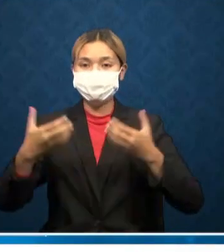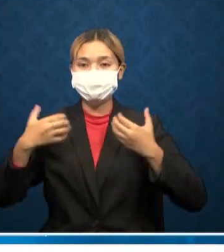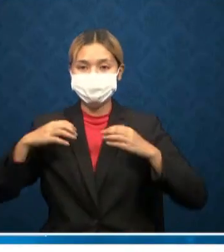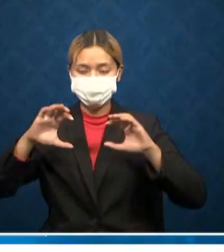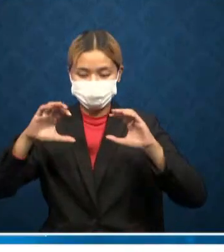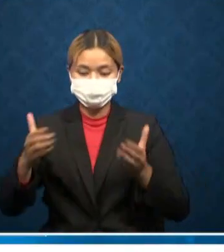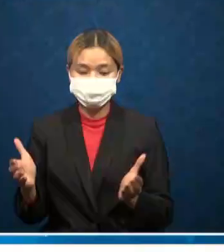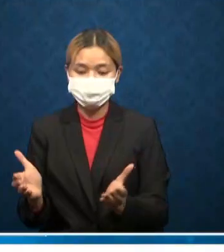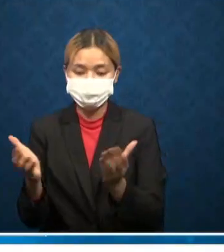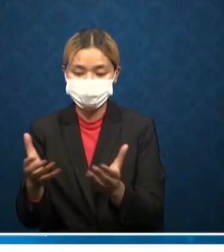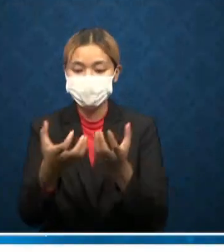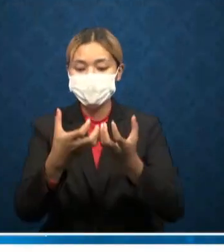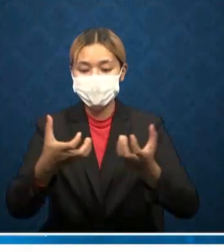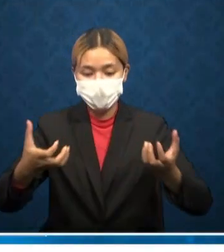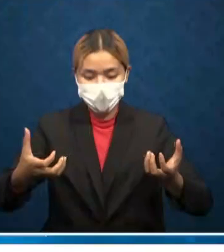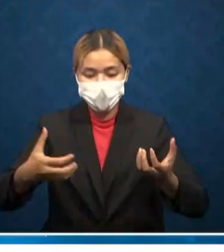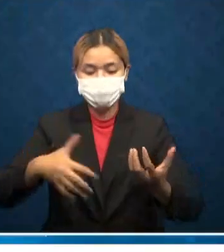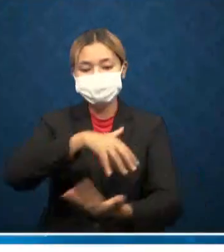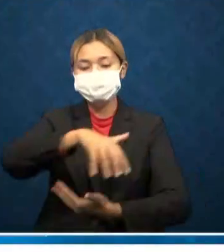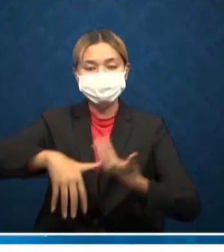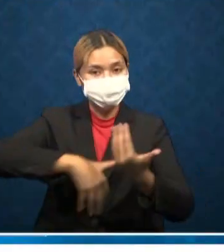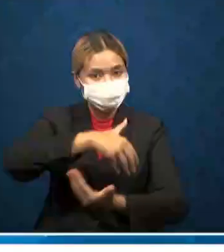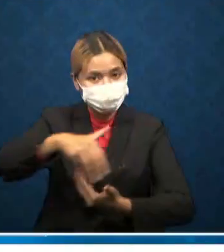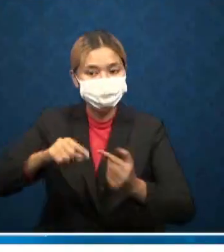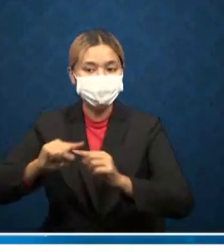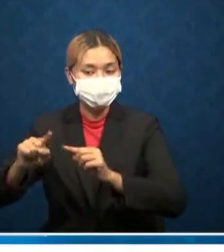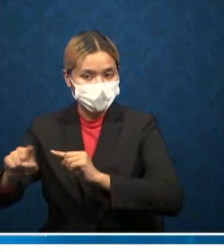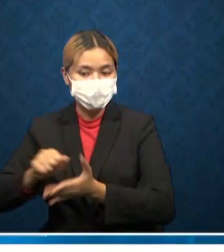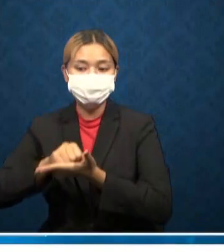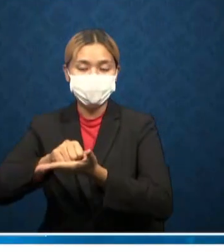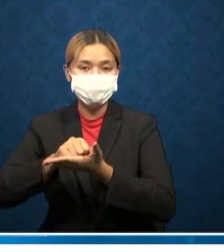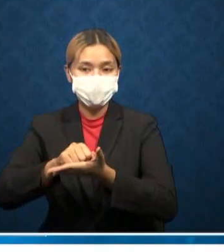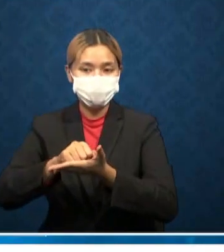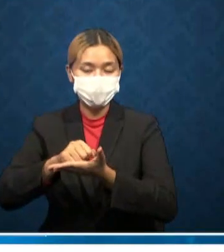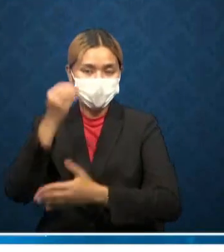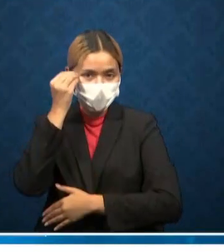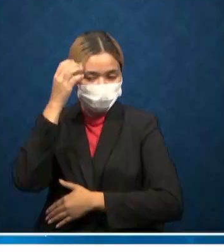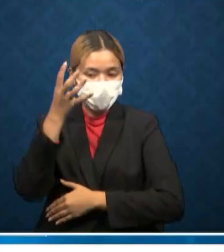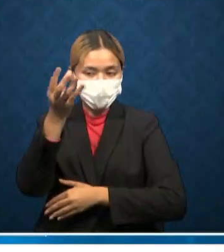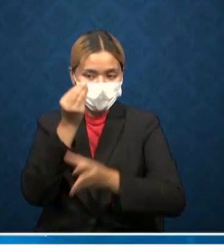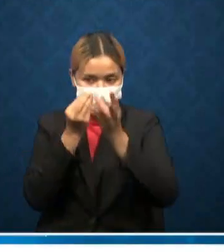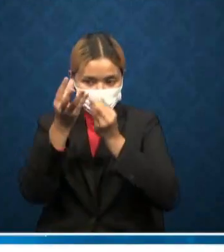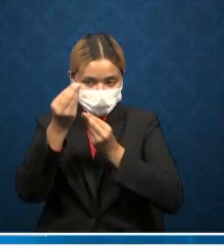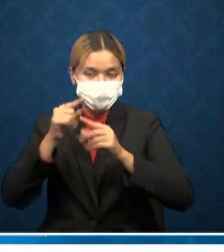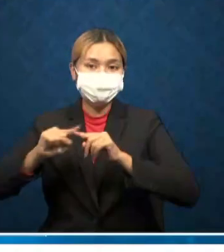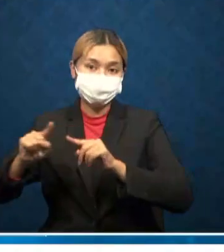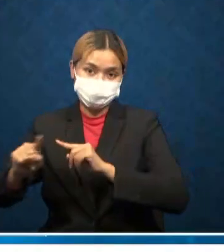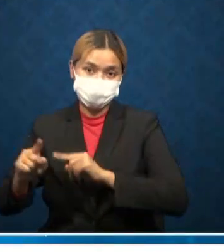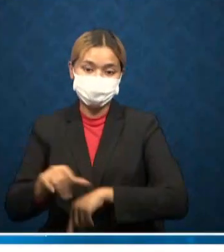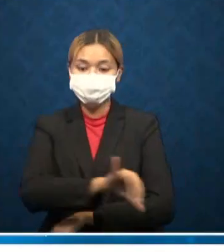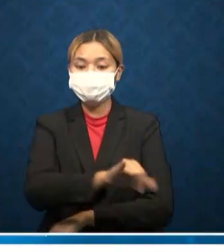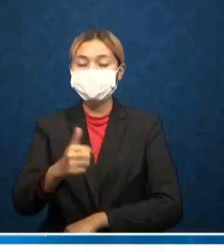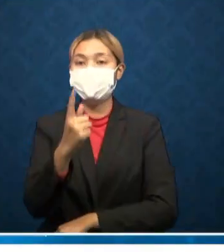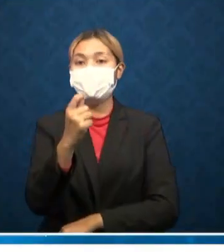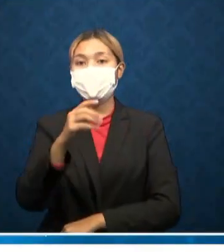สนับสนุนเรื่องมือทรัพยากรและการจัดการความรู้อบจหรือองค์การบริหารส่วนจังหวัด